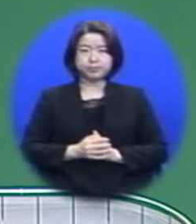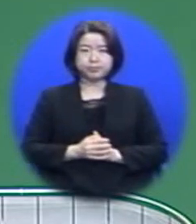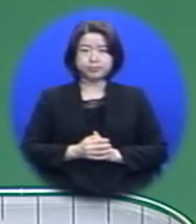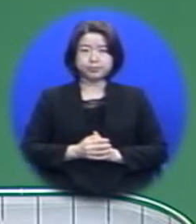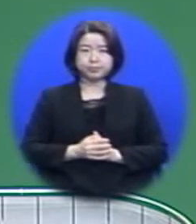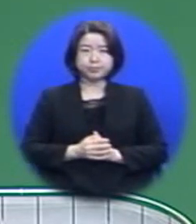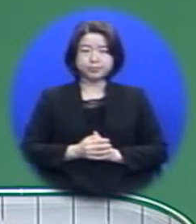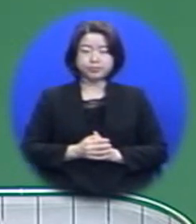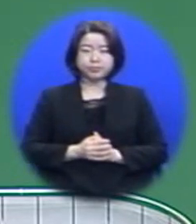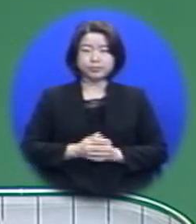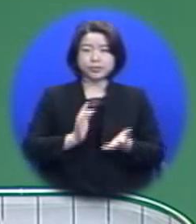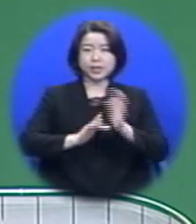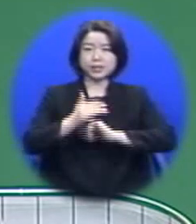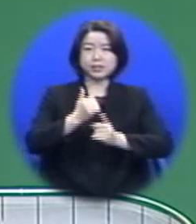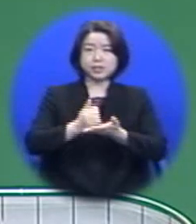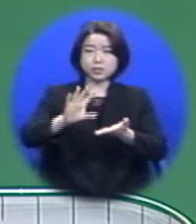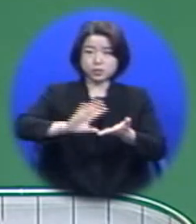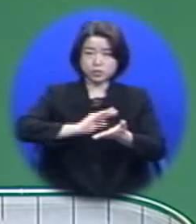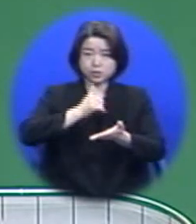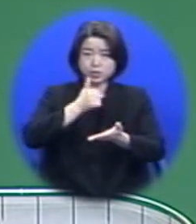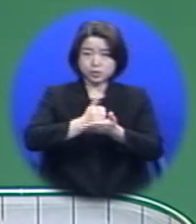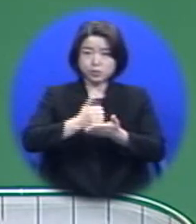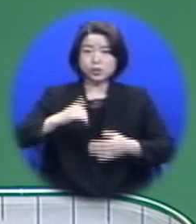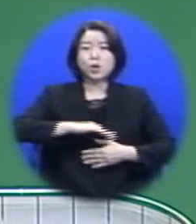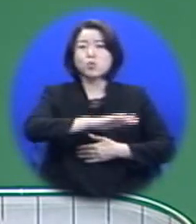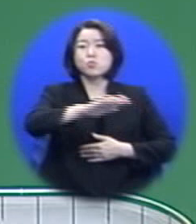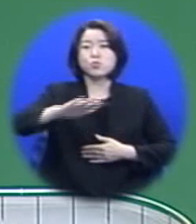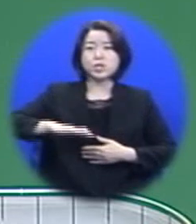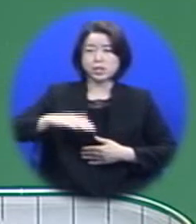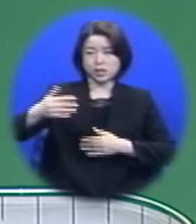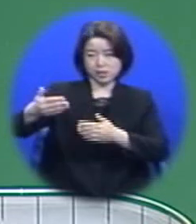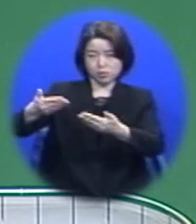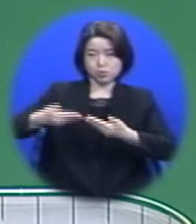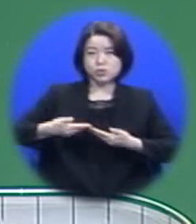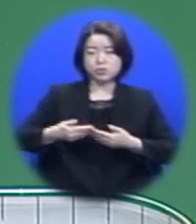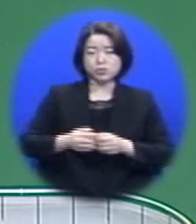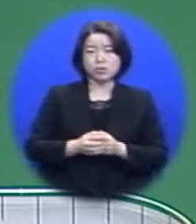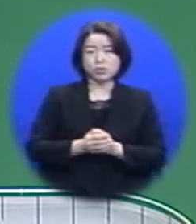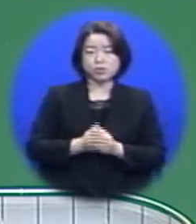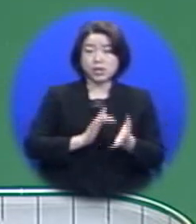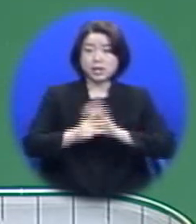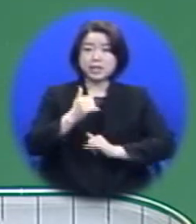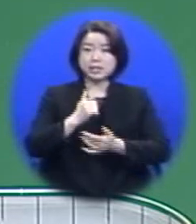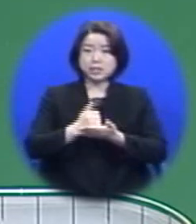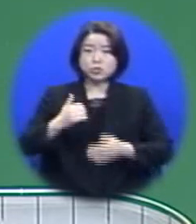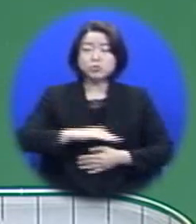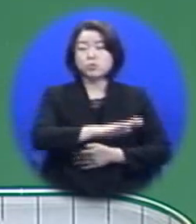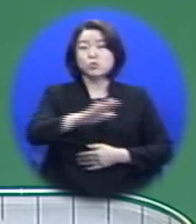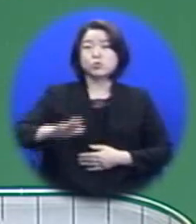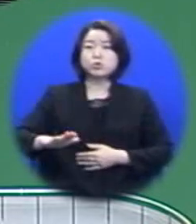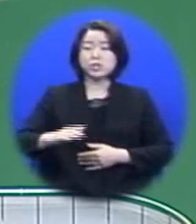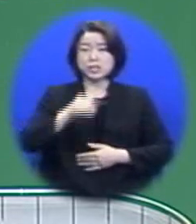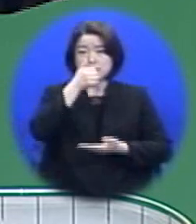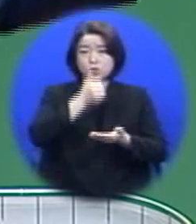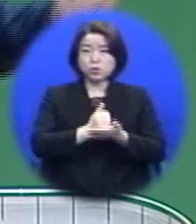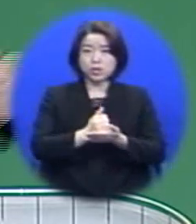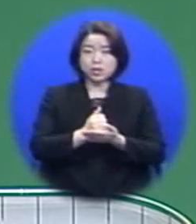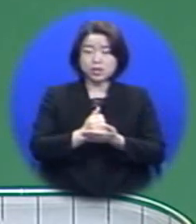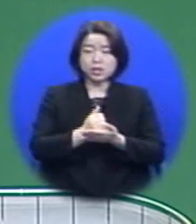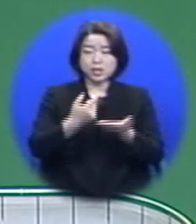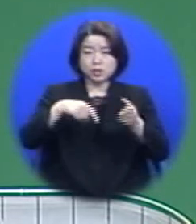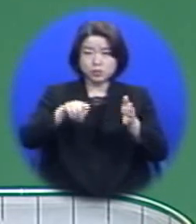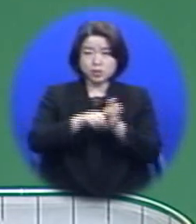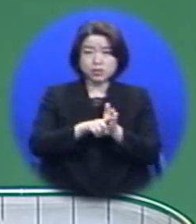것입니다 예수 그리스도를 우리에게 보내 주셨어 예수님은 또 우리의 죄를 짊어지시고 십자가에